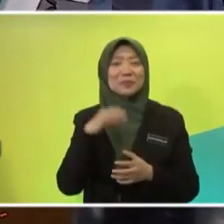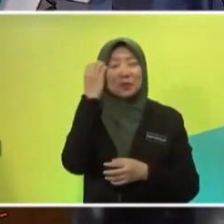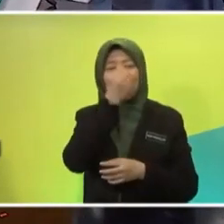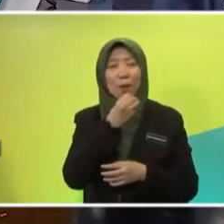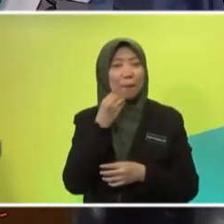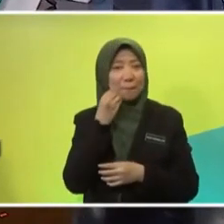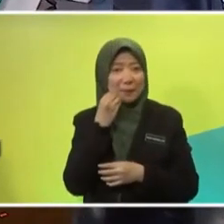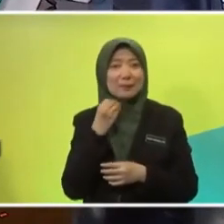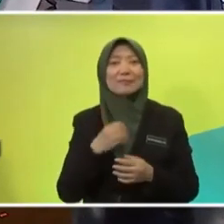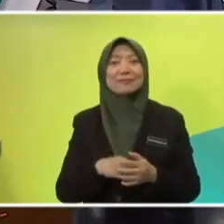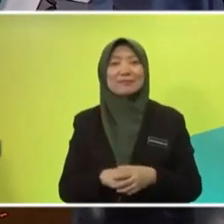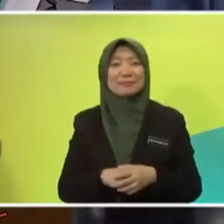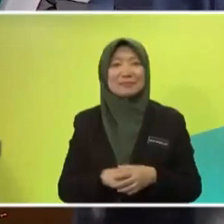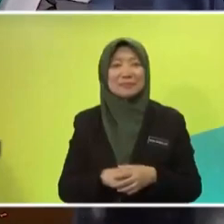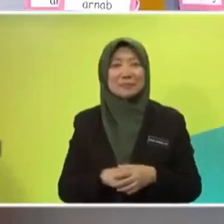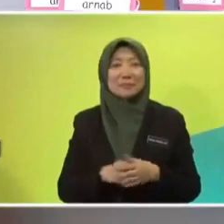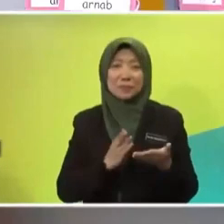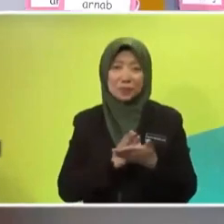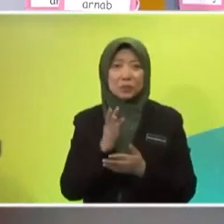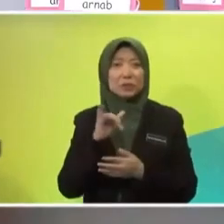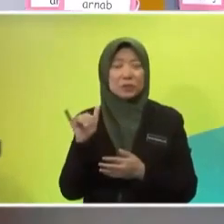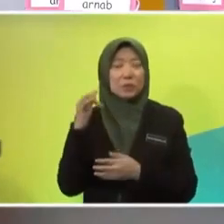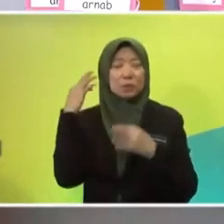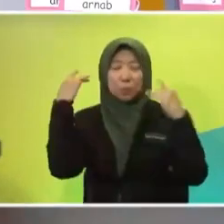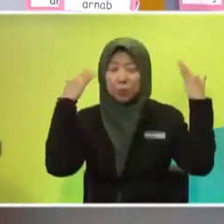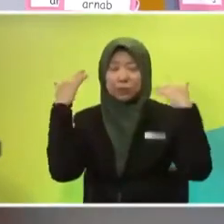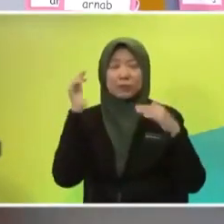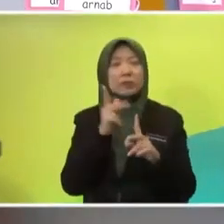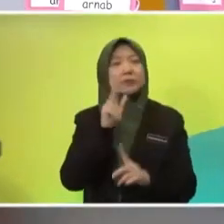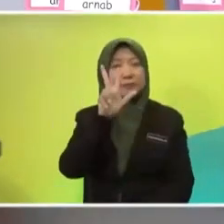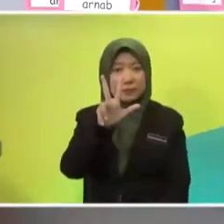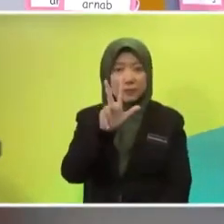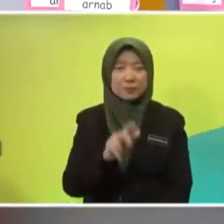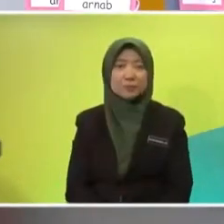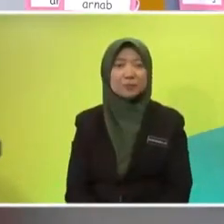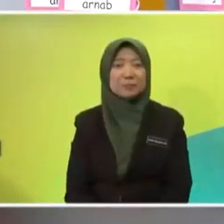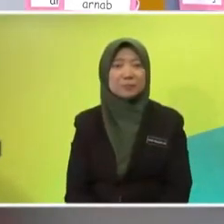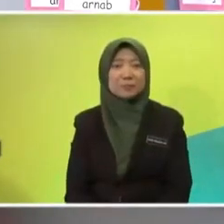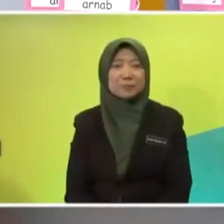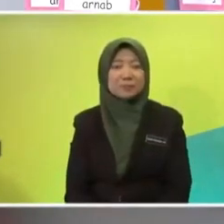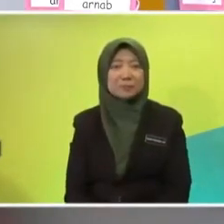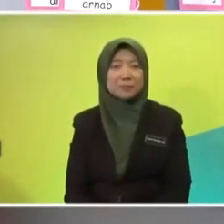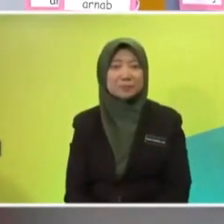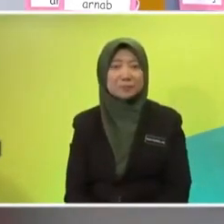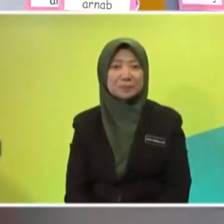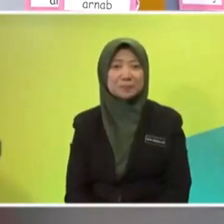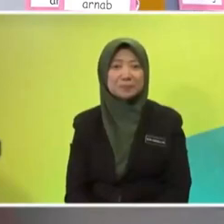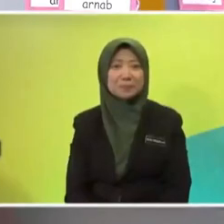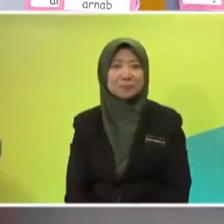Baik. Yang seterusnya bunyi yang ketiga. Jom adik-adik kita dengarkan.